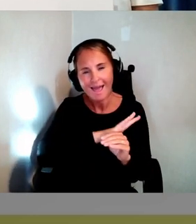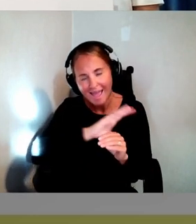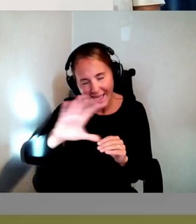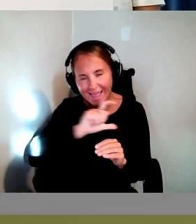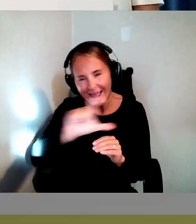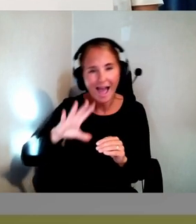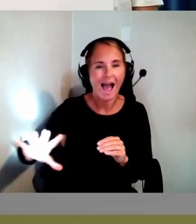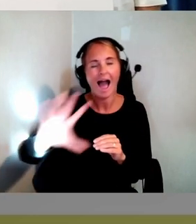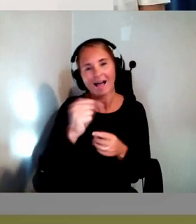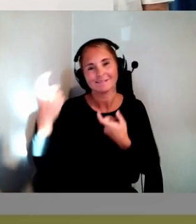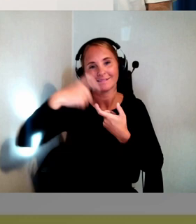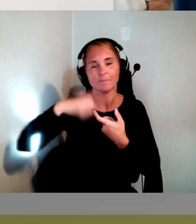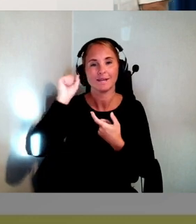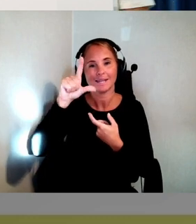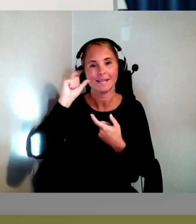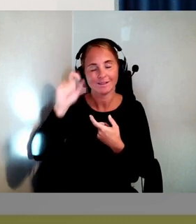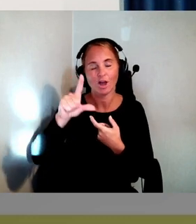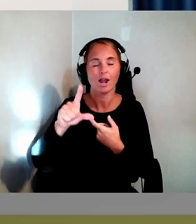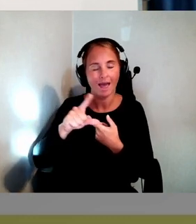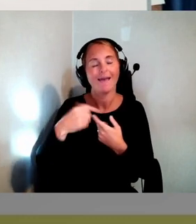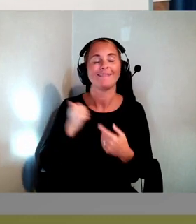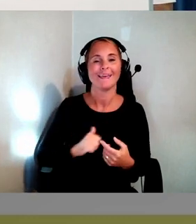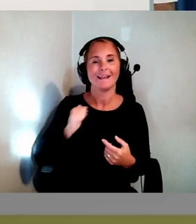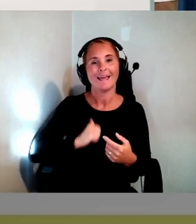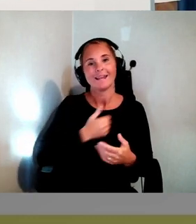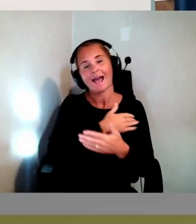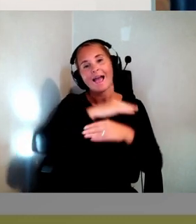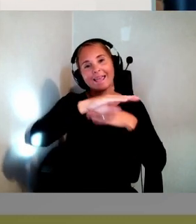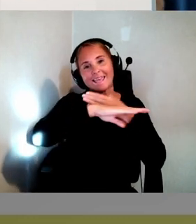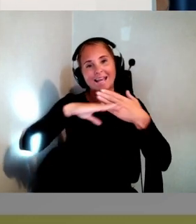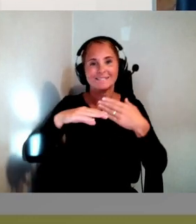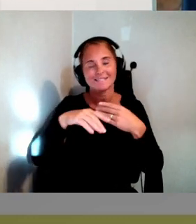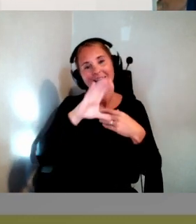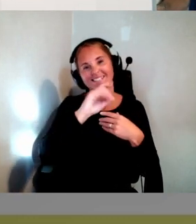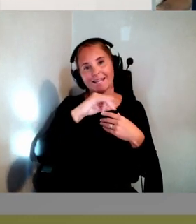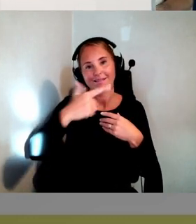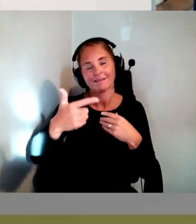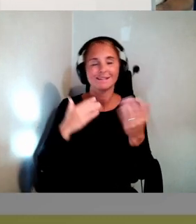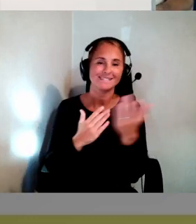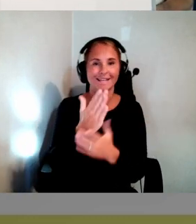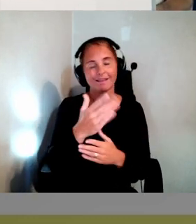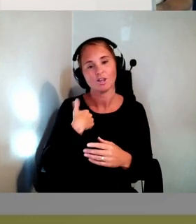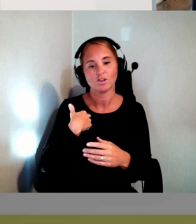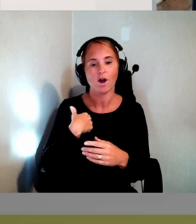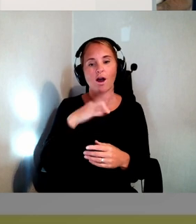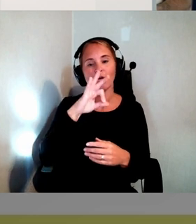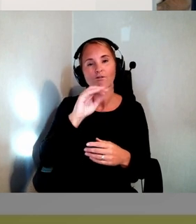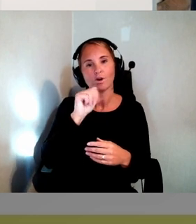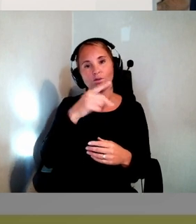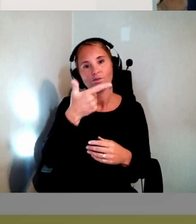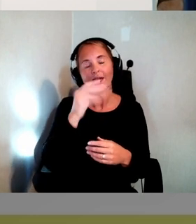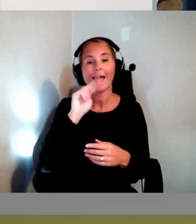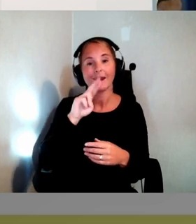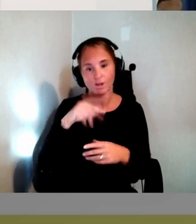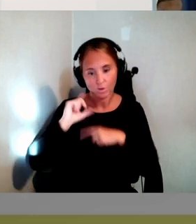digitala tillgängliga gränssnitt Eh jag alltså fronten utvecklare Och vad menar jag när jag